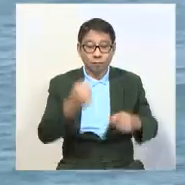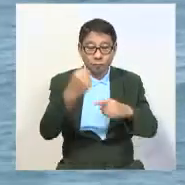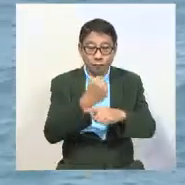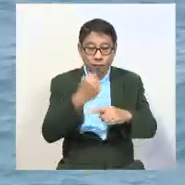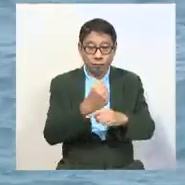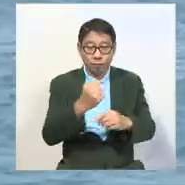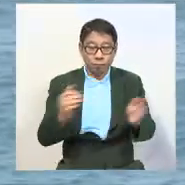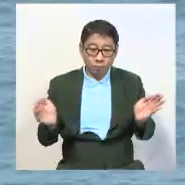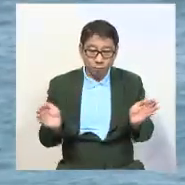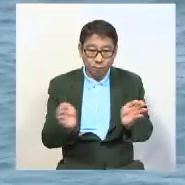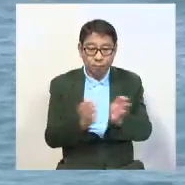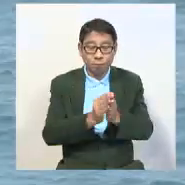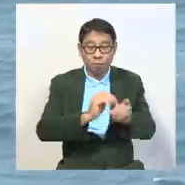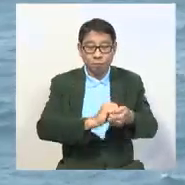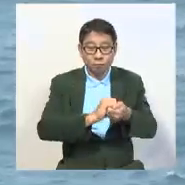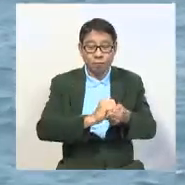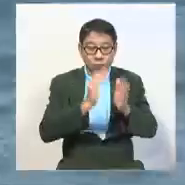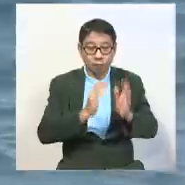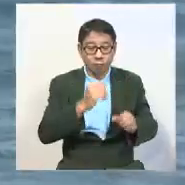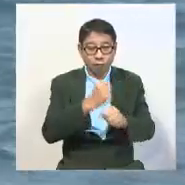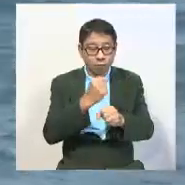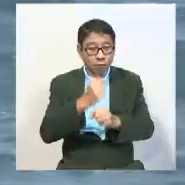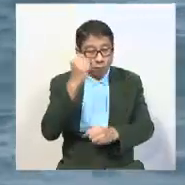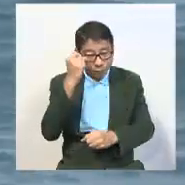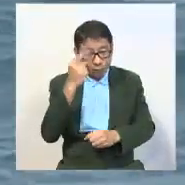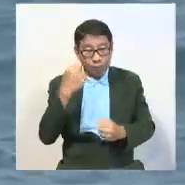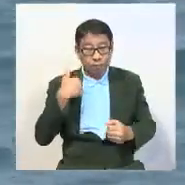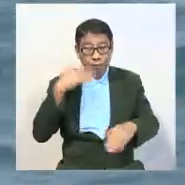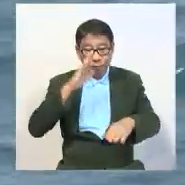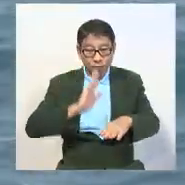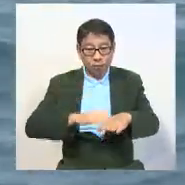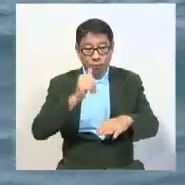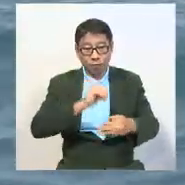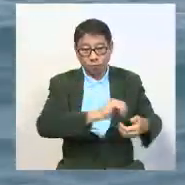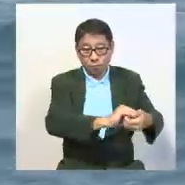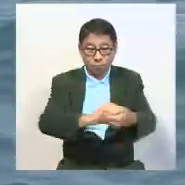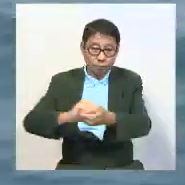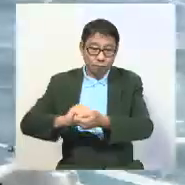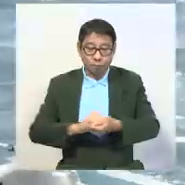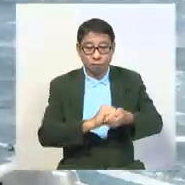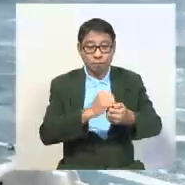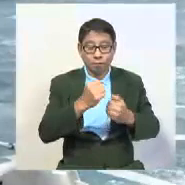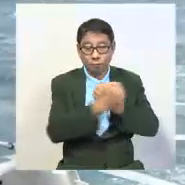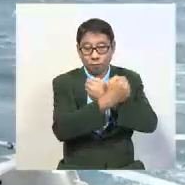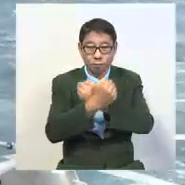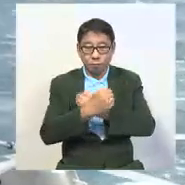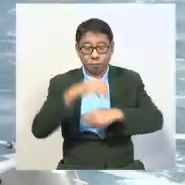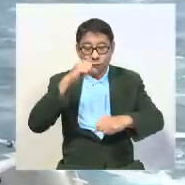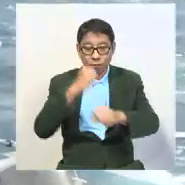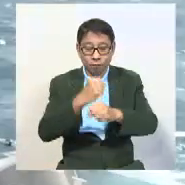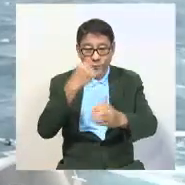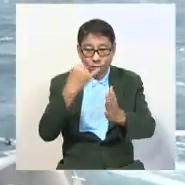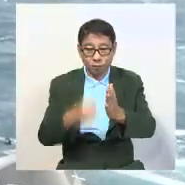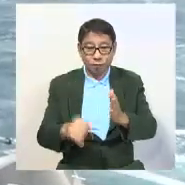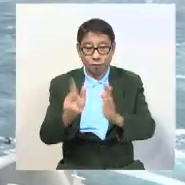ดนี้ก็เพื่อที่จะให้เจ้าหน้าที่ได้มีความรู้ความเข้าใจและเกิดทักษะในการทำงานแบบบูรณาการในการป้องกันปราบปรามการกระทำ